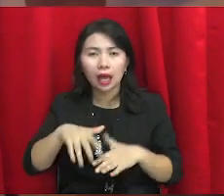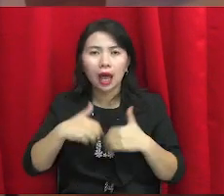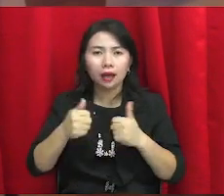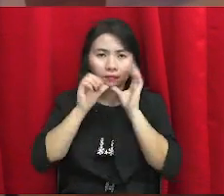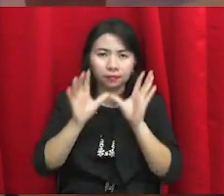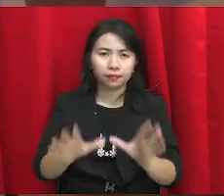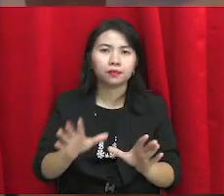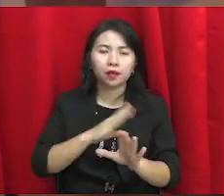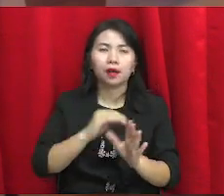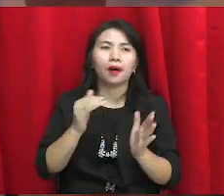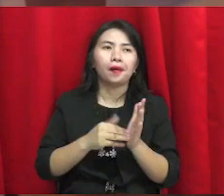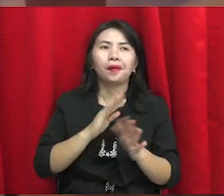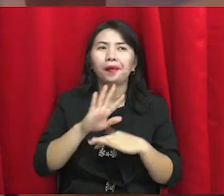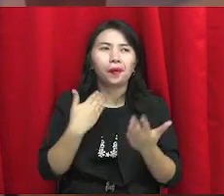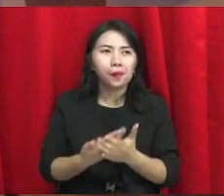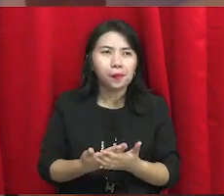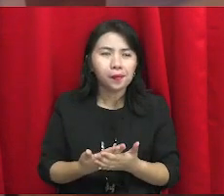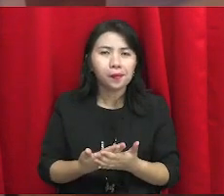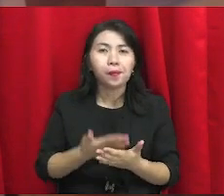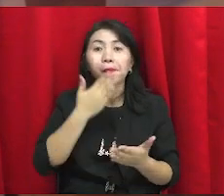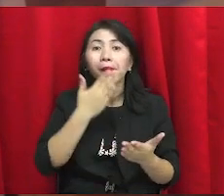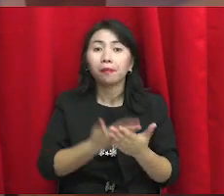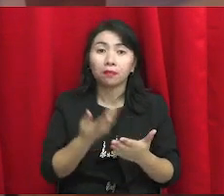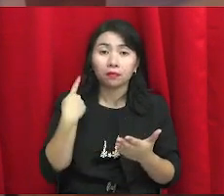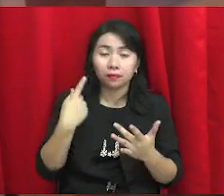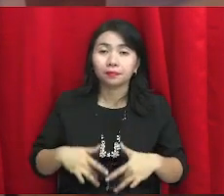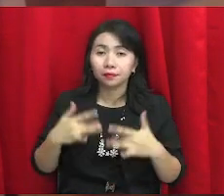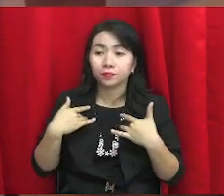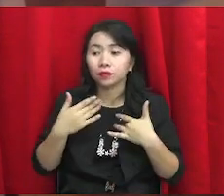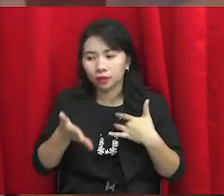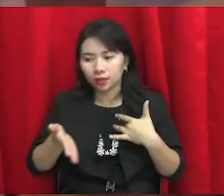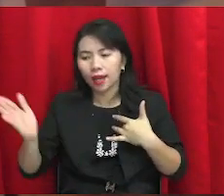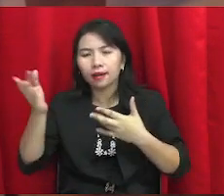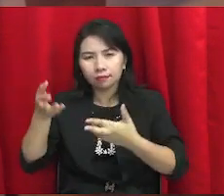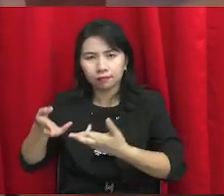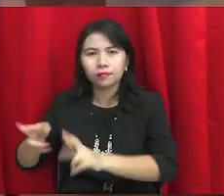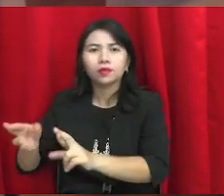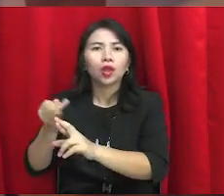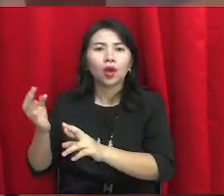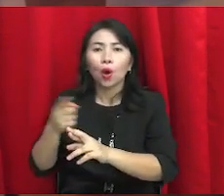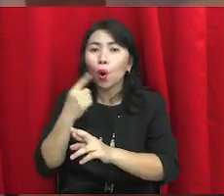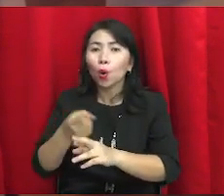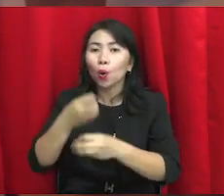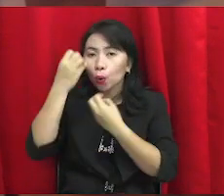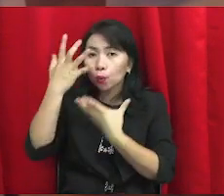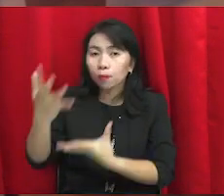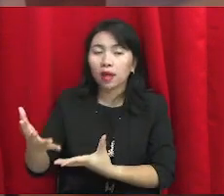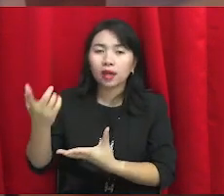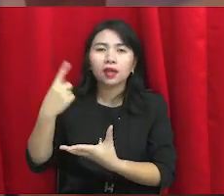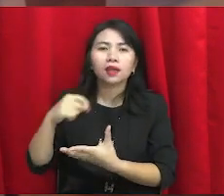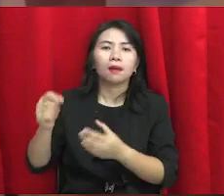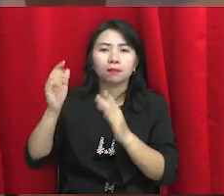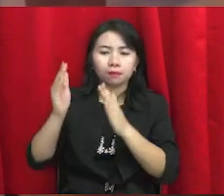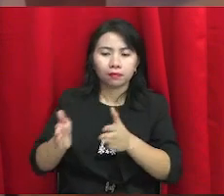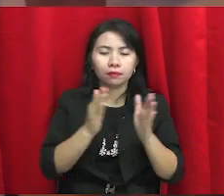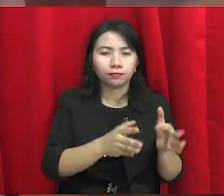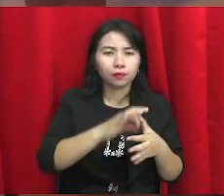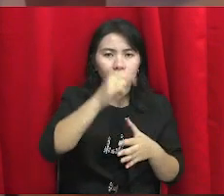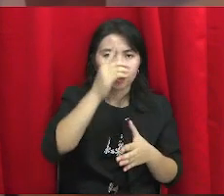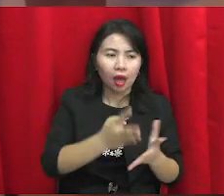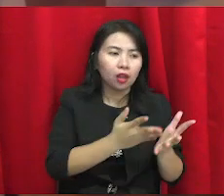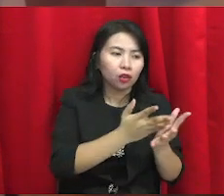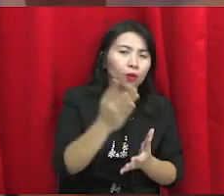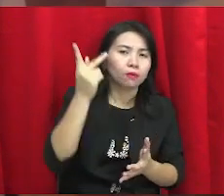mga tinatahak ngayon ng mga taong sumunod po sa plano po ng Panginoon sa pamamagitan po ng ating mahal na pastor. Amen. Kaya nga po,